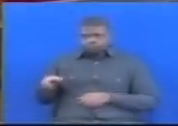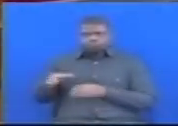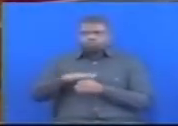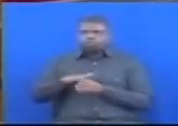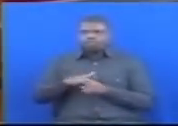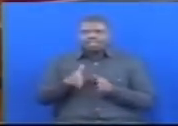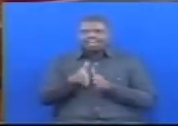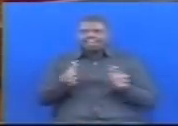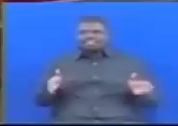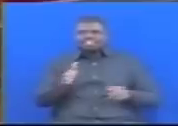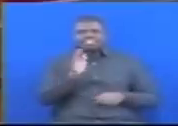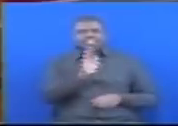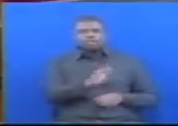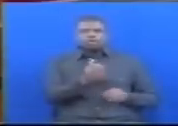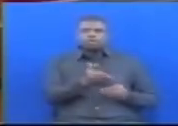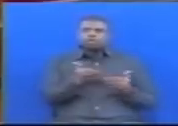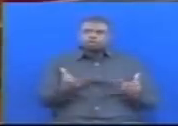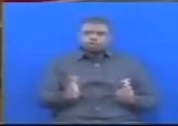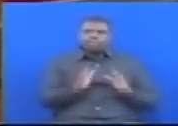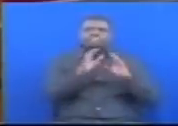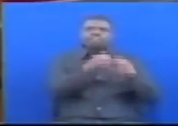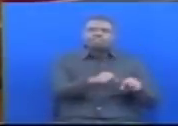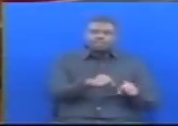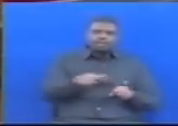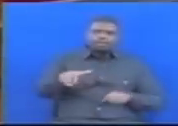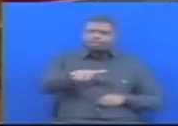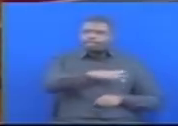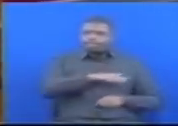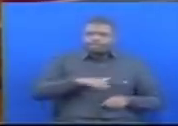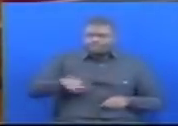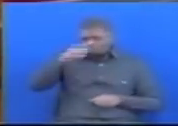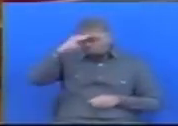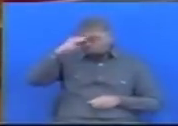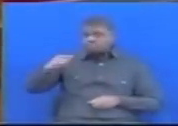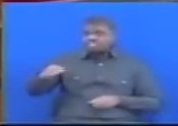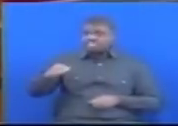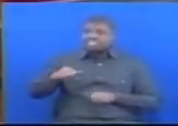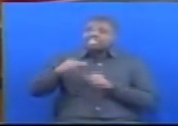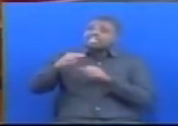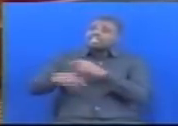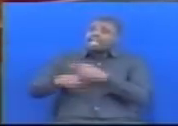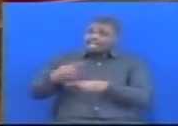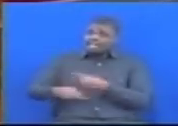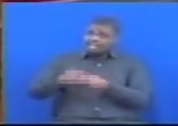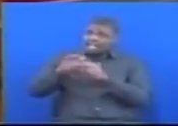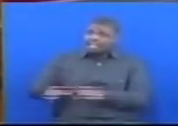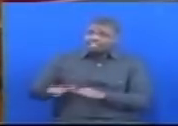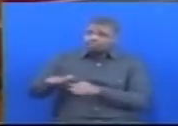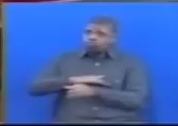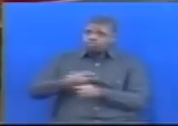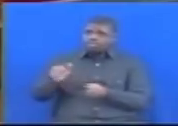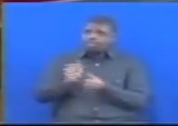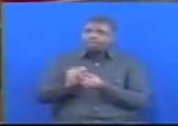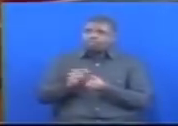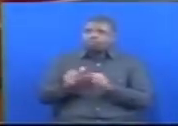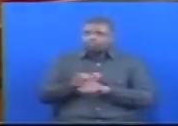kutokutumia nafasi yao yote ya kuvamia maeneo ya polisi, kwa sababu maeneo ya polisi yaendelee kutumika kwa ajili ya shughuli za kiusalama.